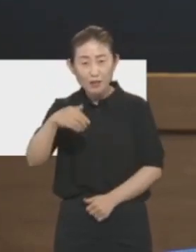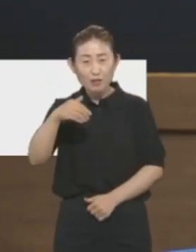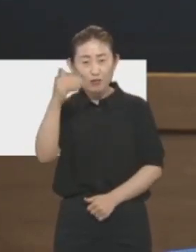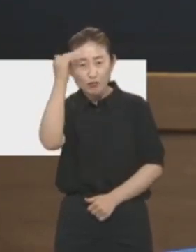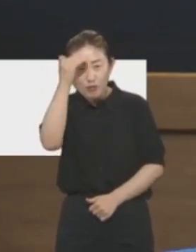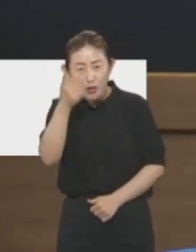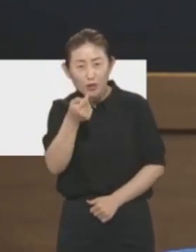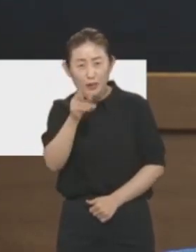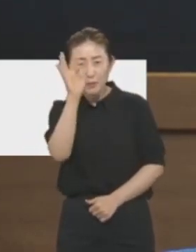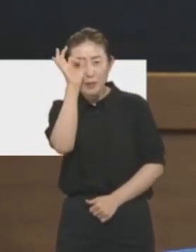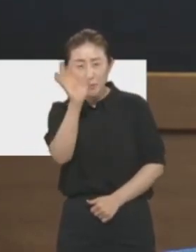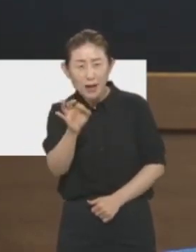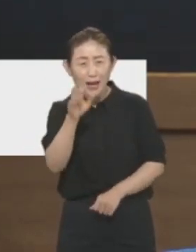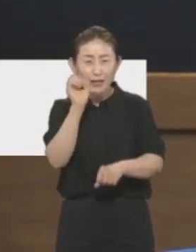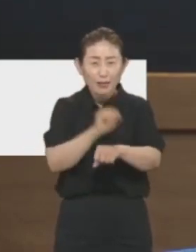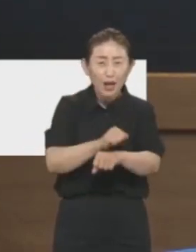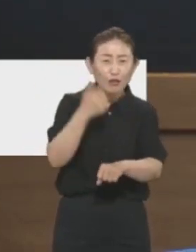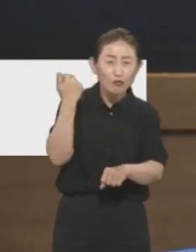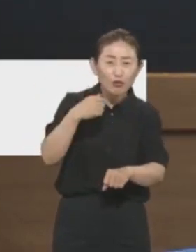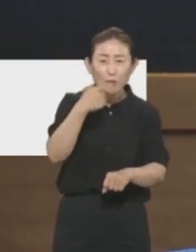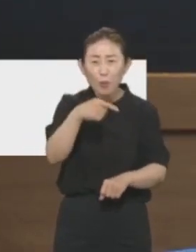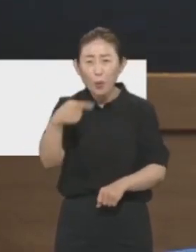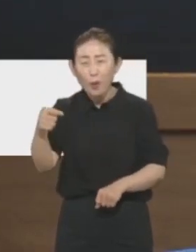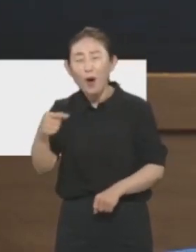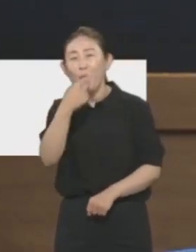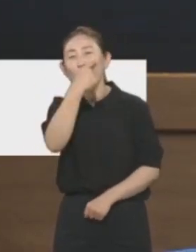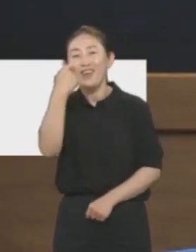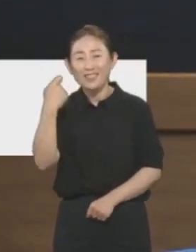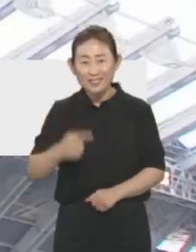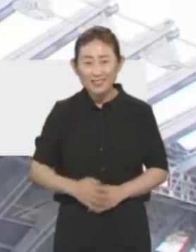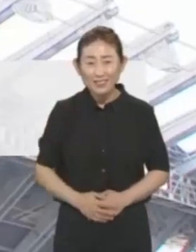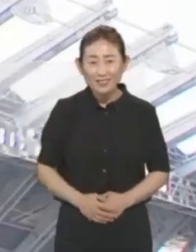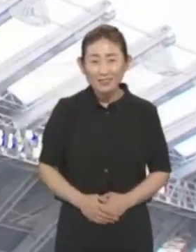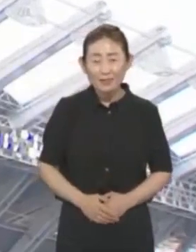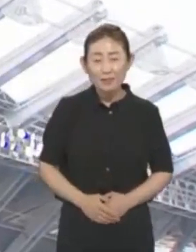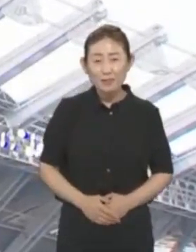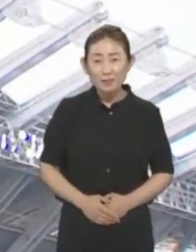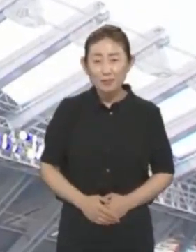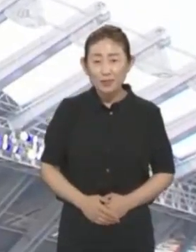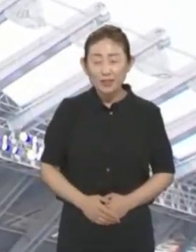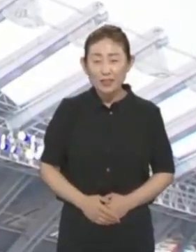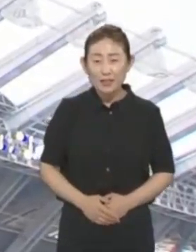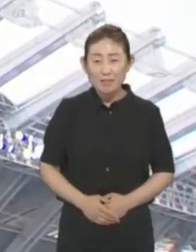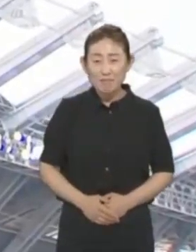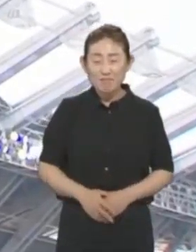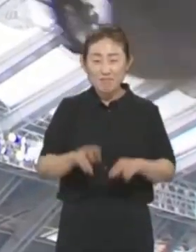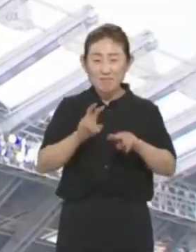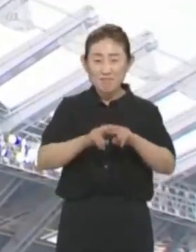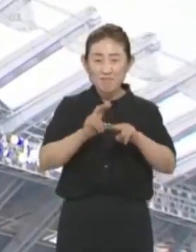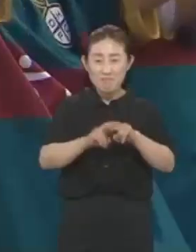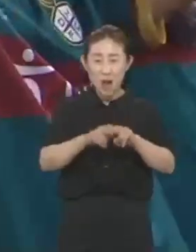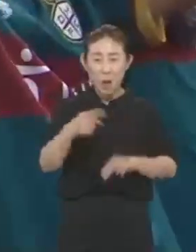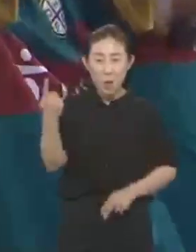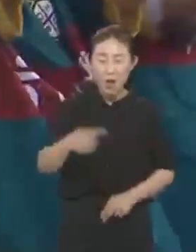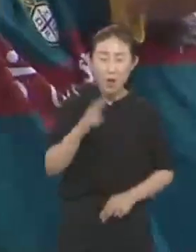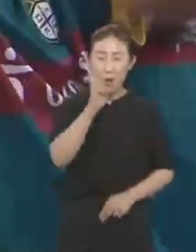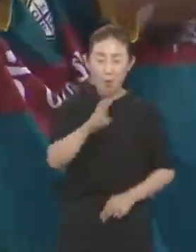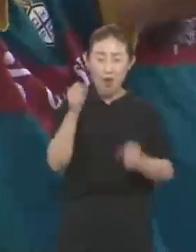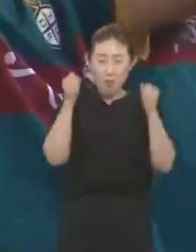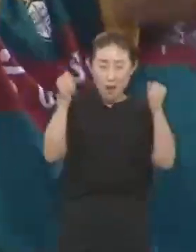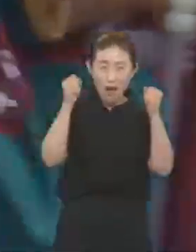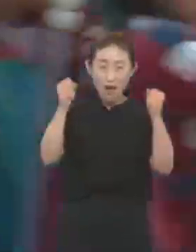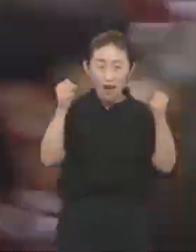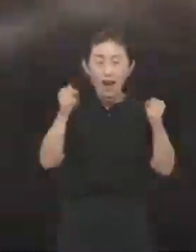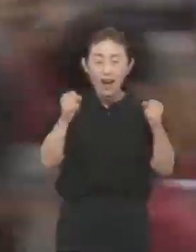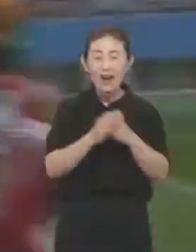잘했는지 어떤 득점 장면이 있었는지 이런 것들을 다 챙겨보는데 홈팬 응원석을 찾아 응원가를 부르는 등